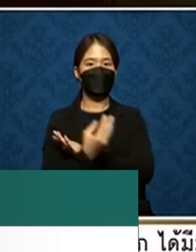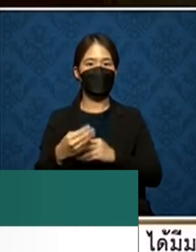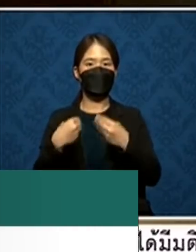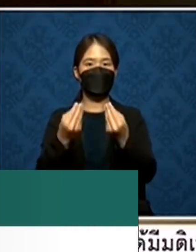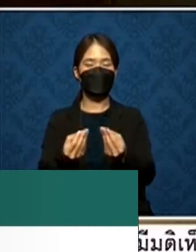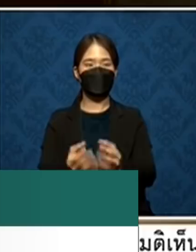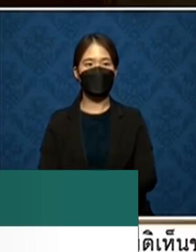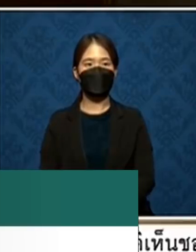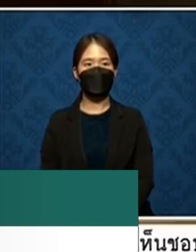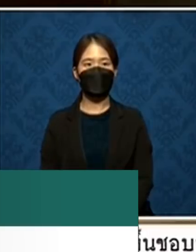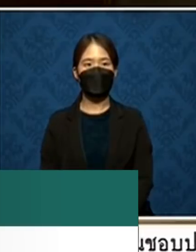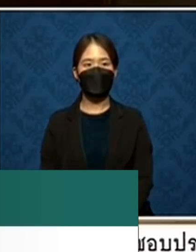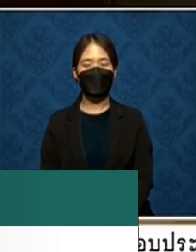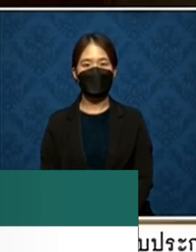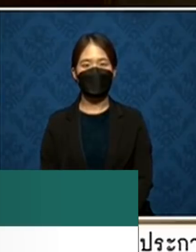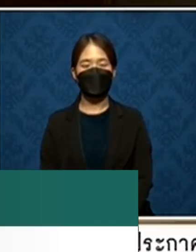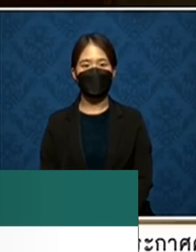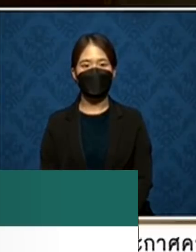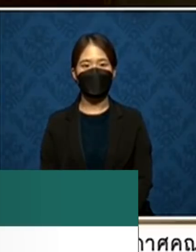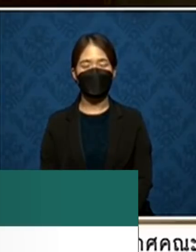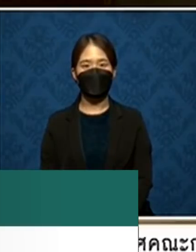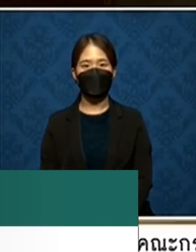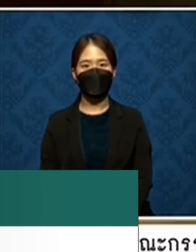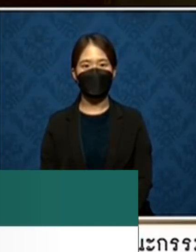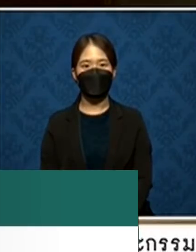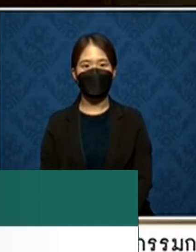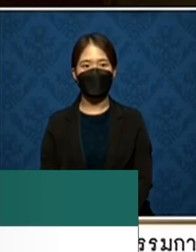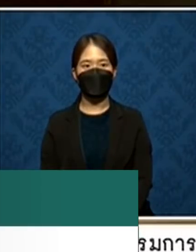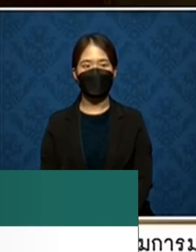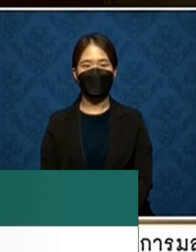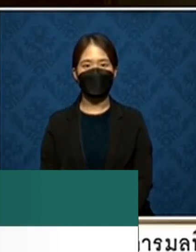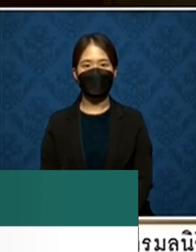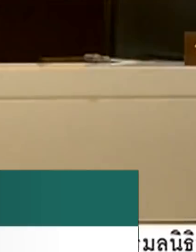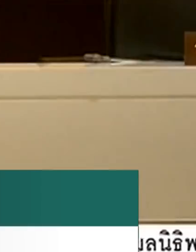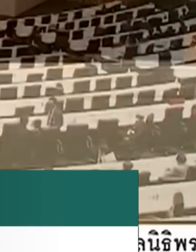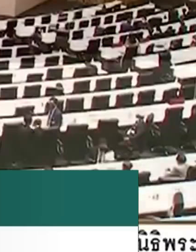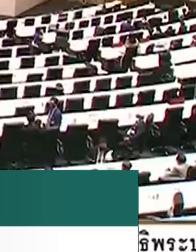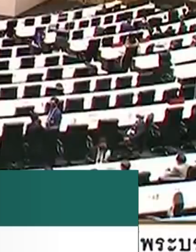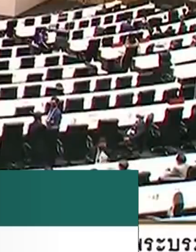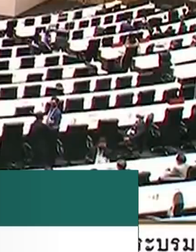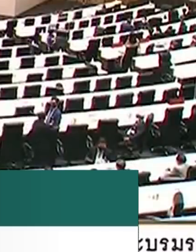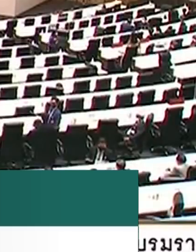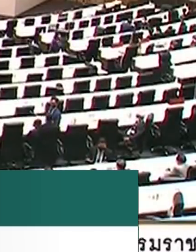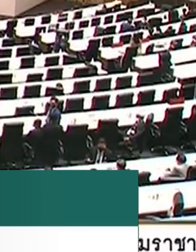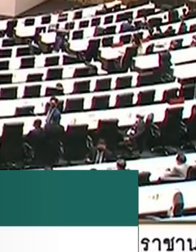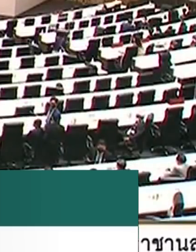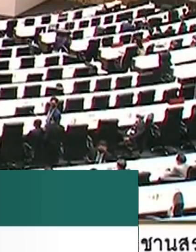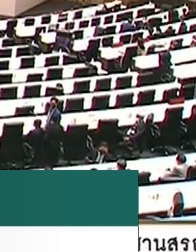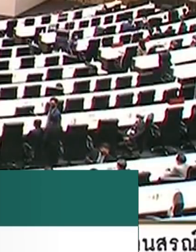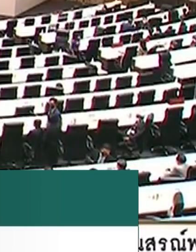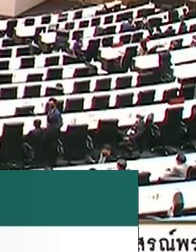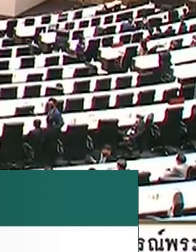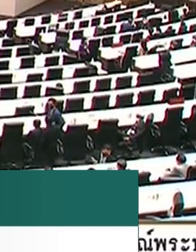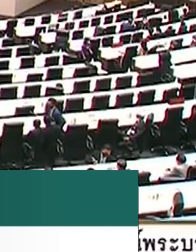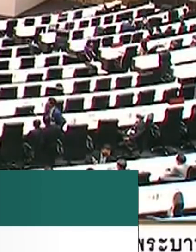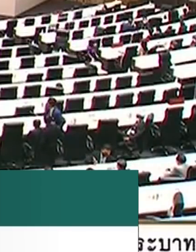นี่ต้องรู้ว่าที่มามันคืออะไรปกติวาระแต่ละวันเนี่ยมันไม่เหมือนกันเช่นวันพุธเนี่ยเป็นเรื่องของพระราชบัญ